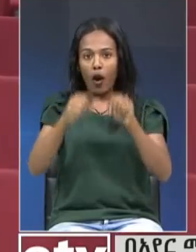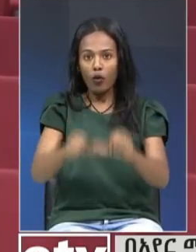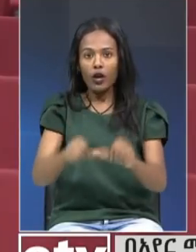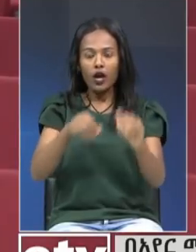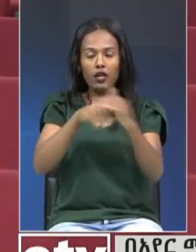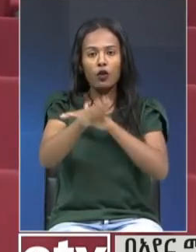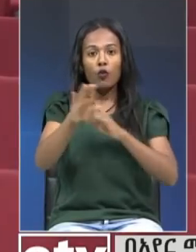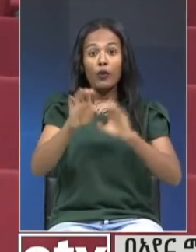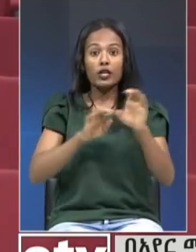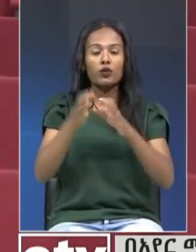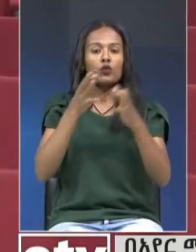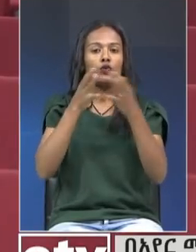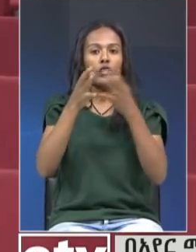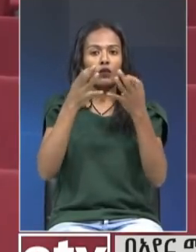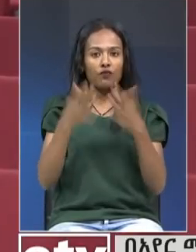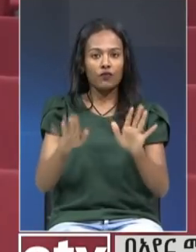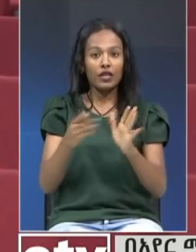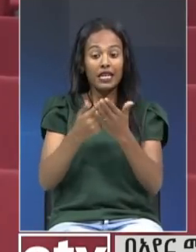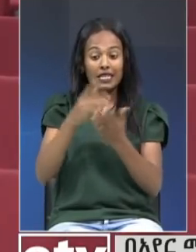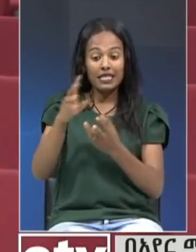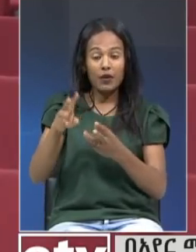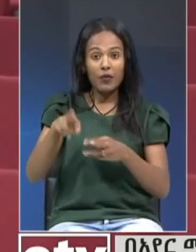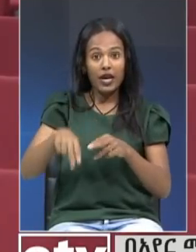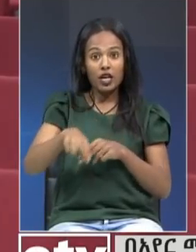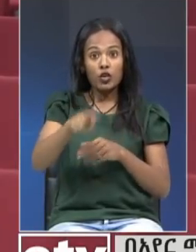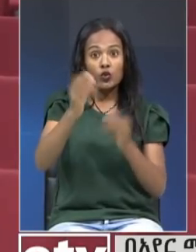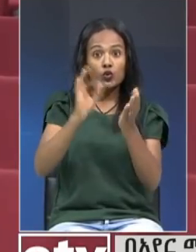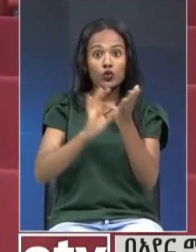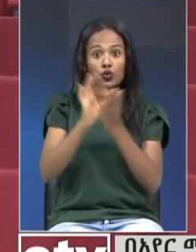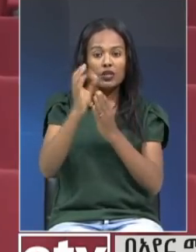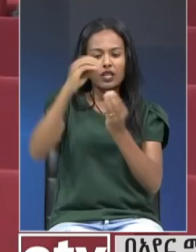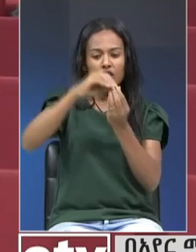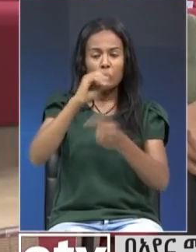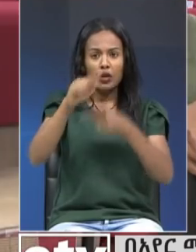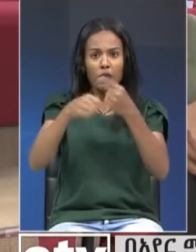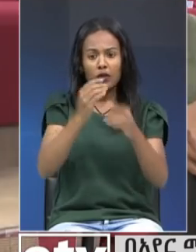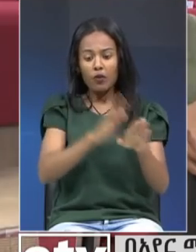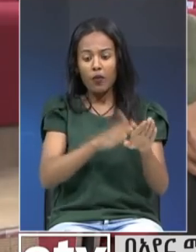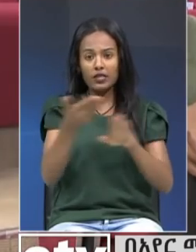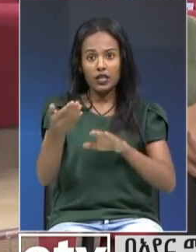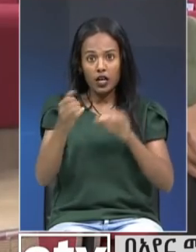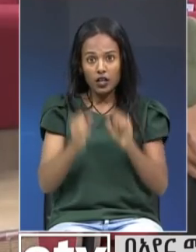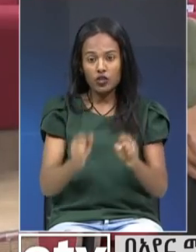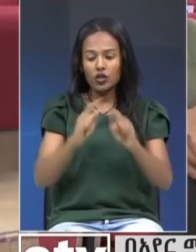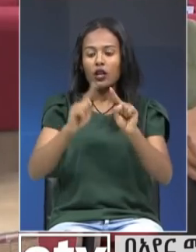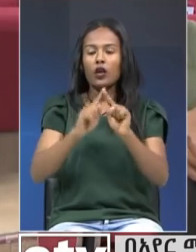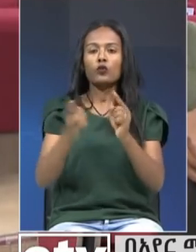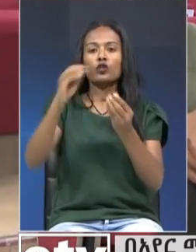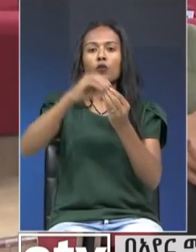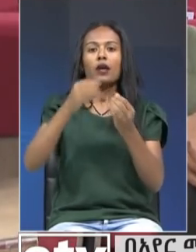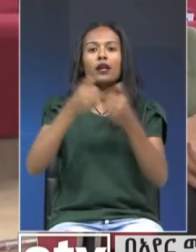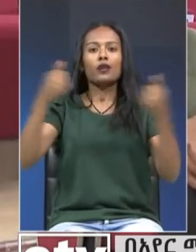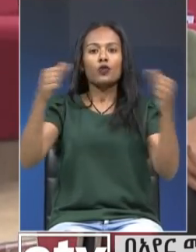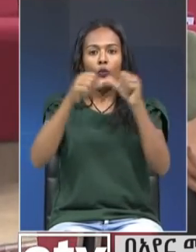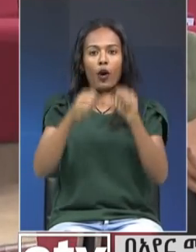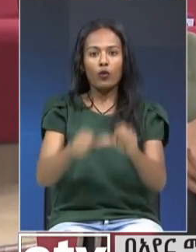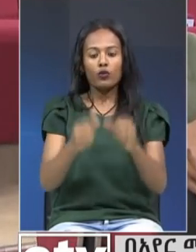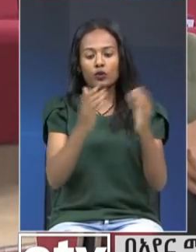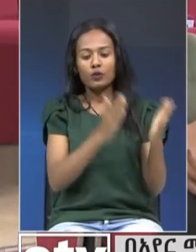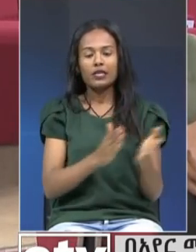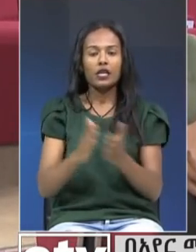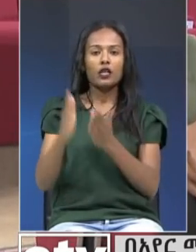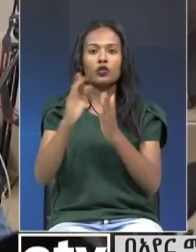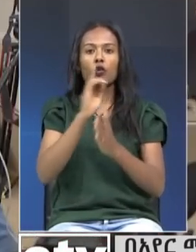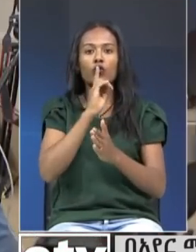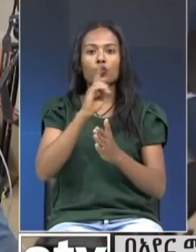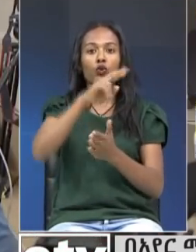እንዲገቡ መደረጉን ተገልጿል። የነዚህ መንገደኞች ቁጥር እየጨመረ ቢሄድ ለማስተናገድ እንዲያስችልም የተለያዩ ተጨማሪ የለይቶ ማቆያዎች